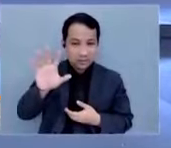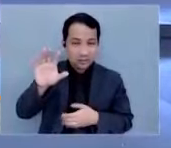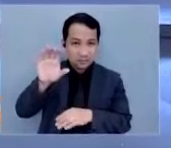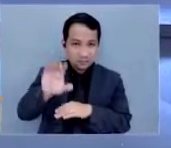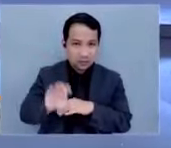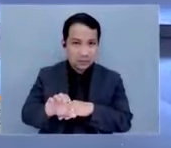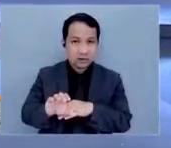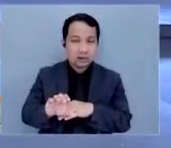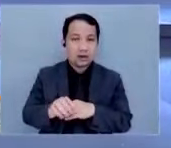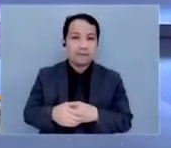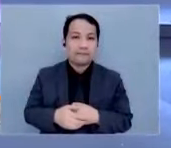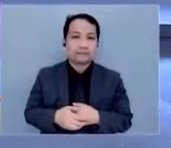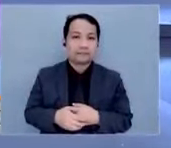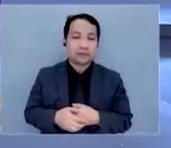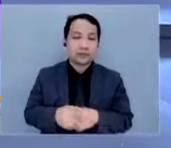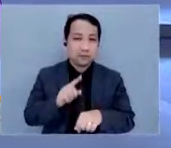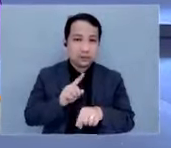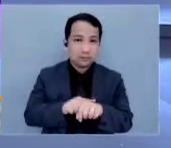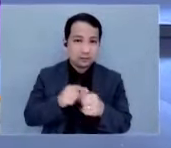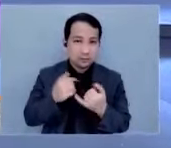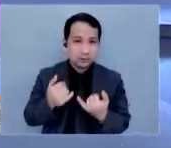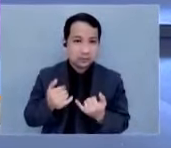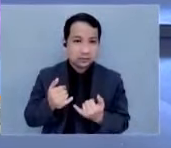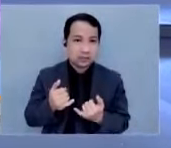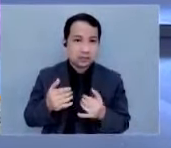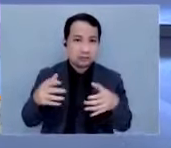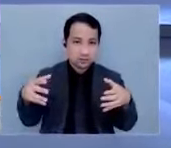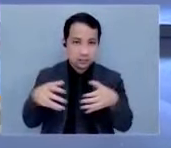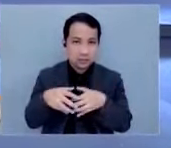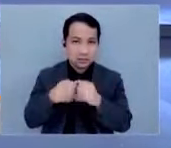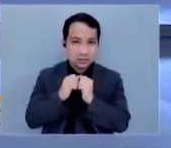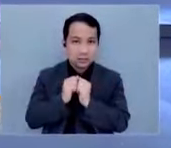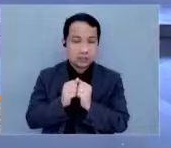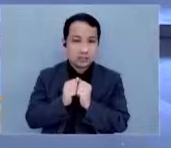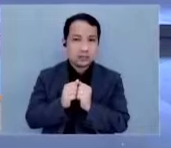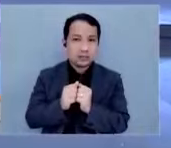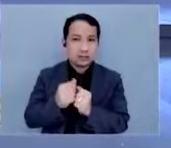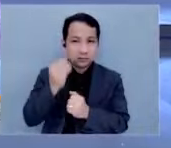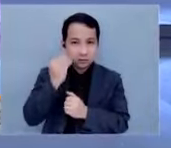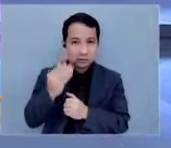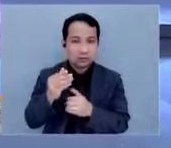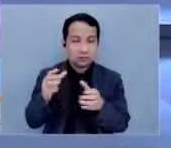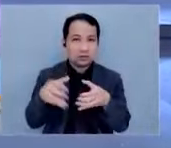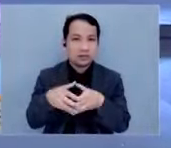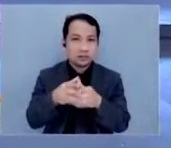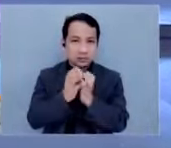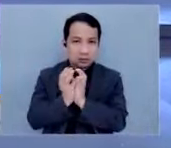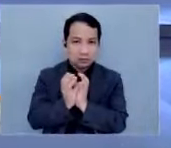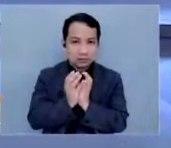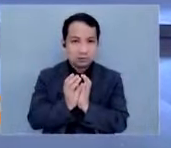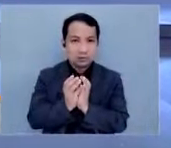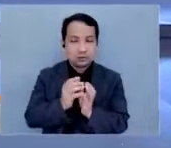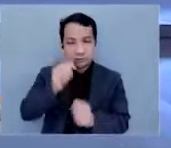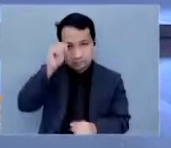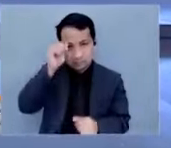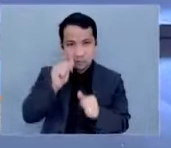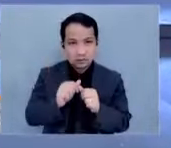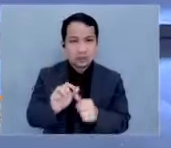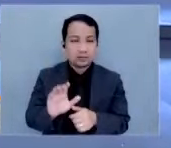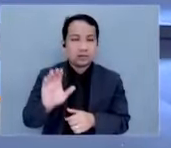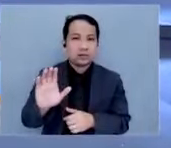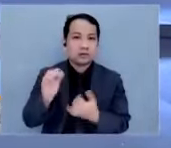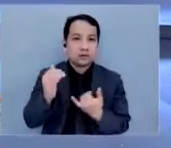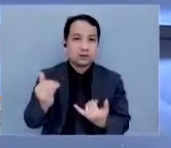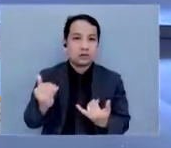araw. Panahon din po ito ng pagsasama-sama ng mga Muslim bilang isang komunidad at paalala na rin sa kanila na